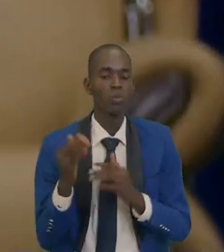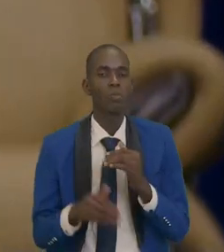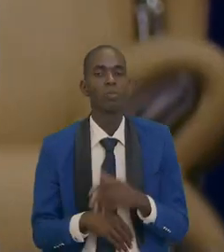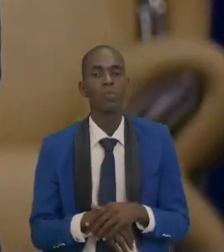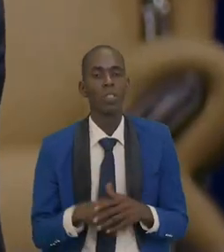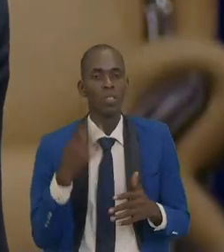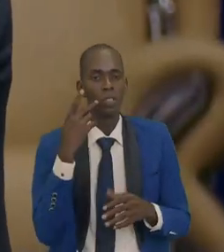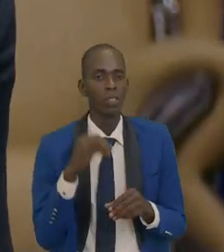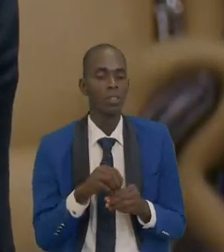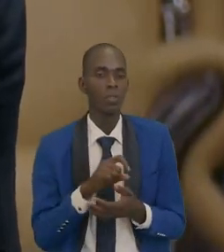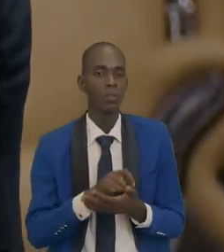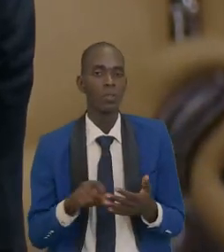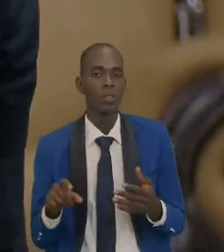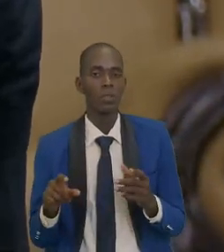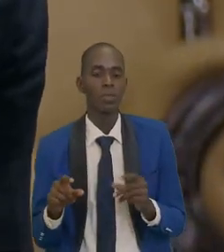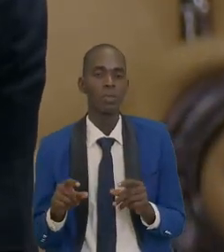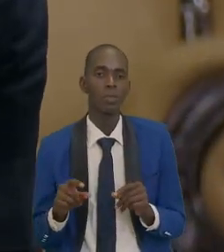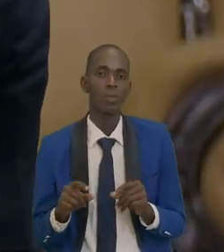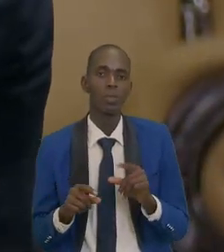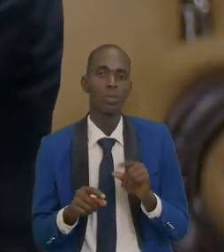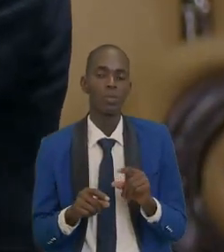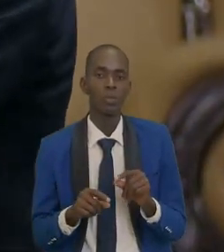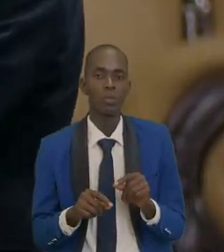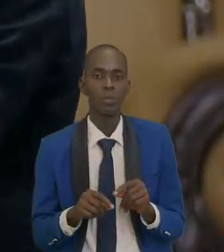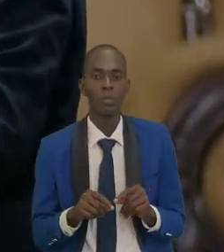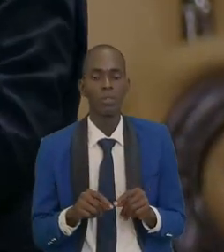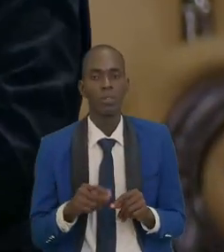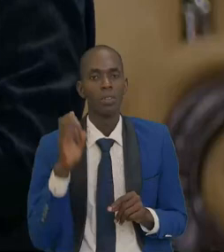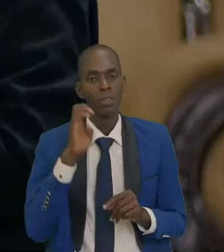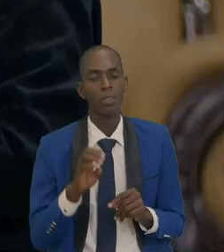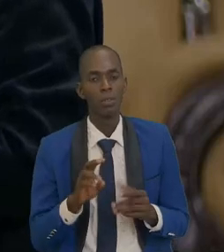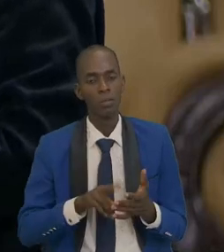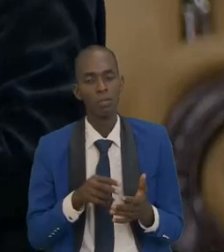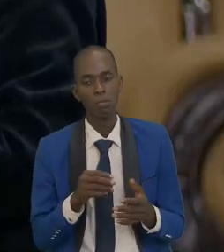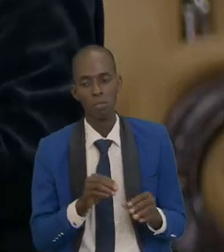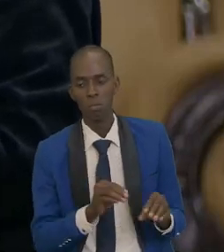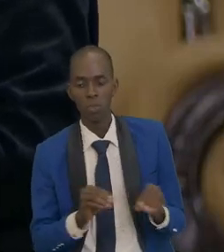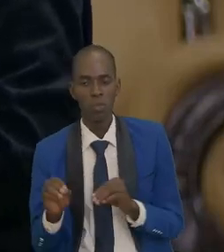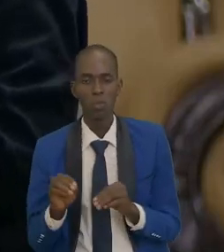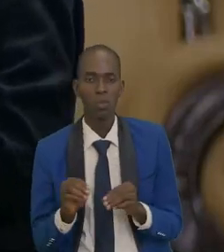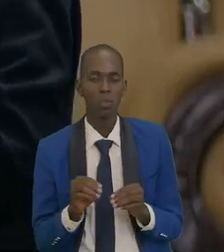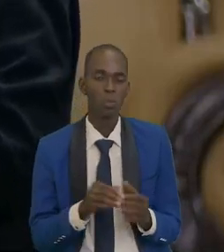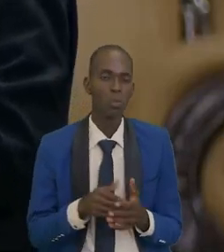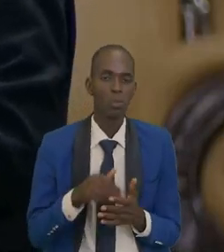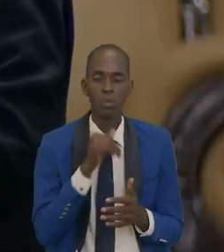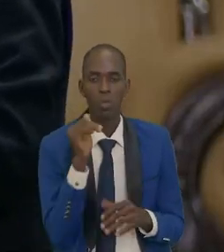là-bas. Verset 20. Il ne douta point, par incrédulité aux cieux de la promesse de